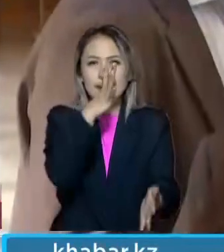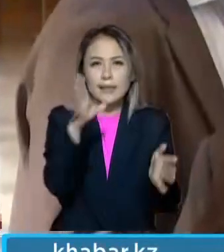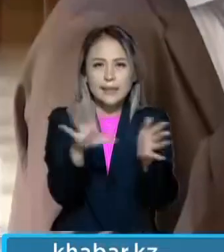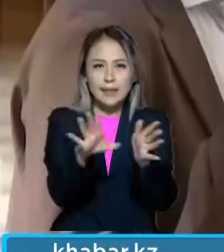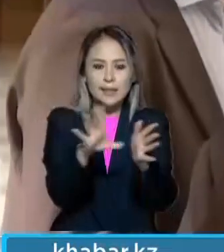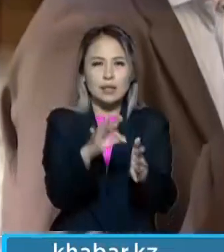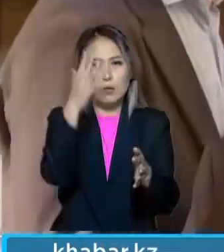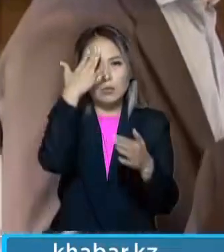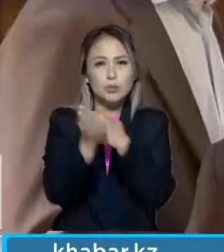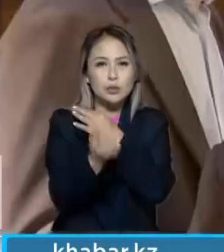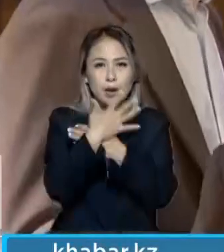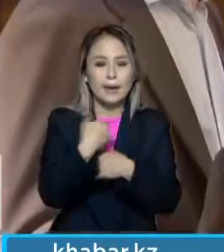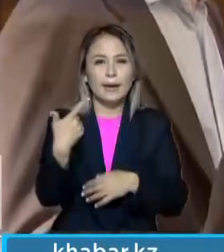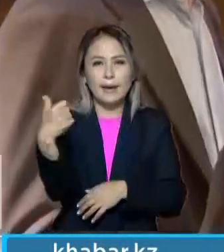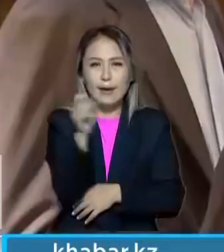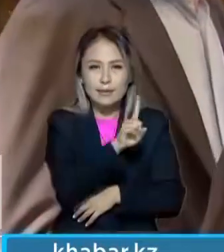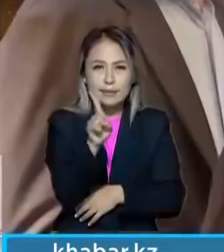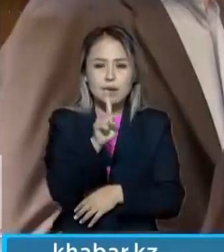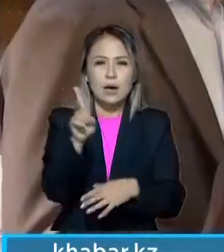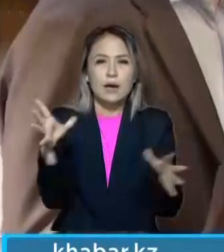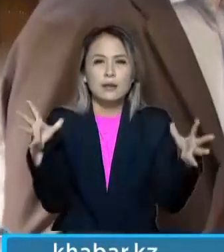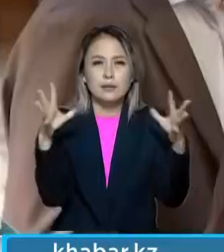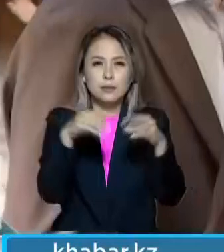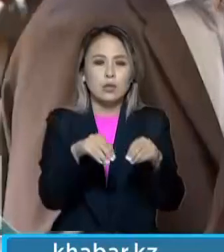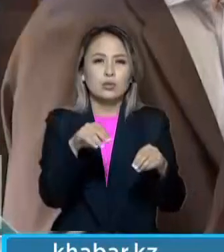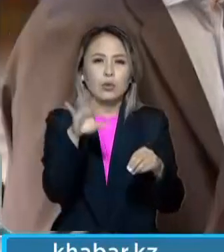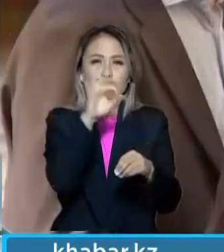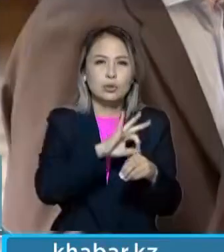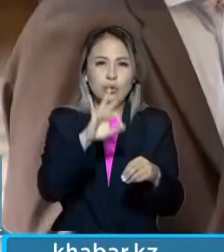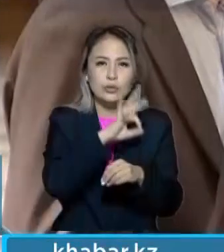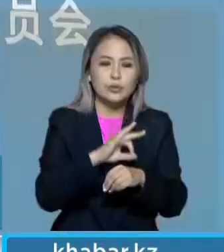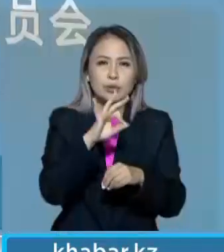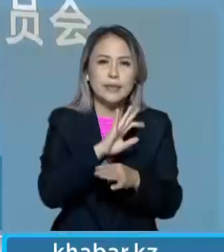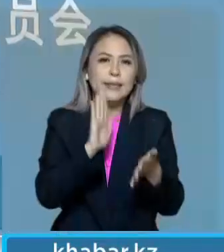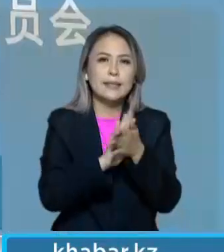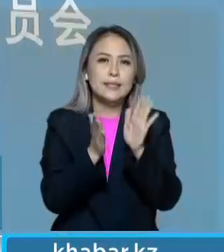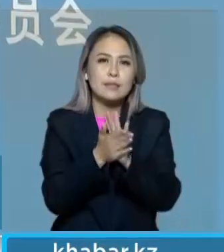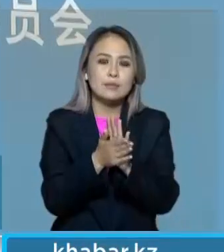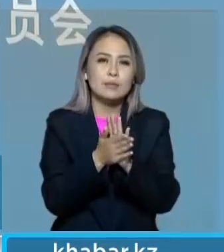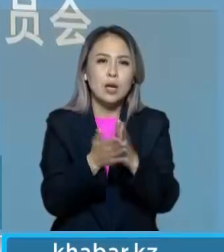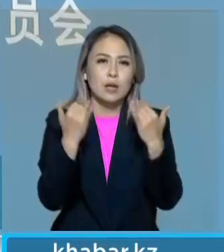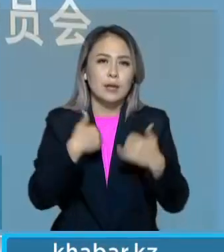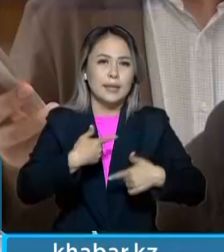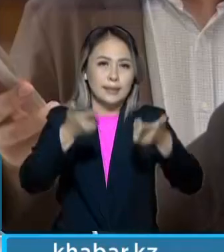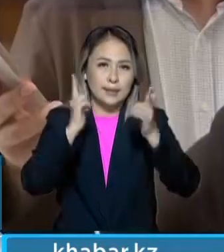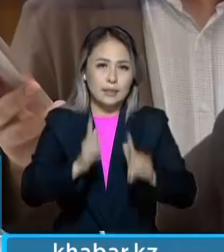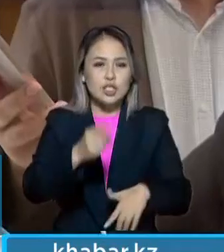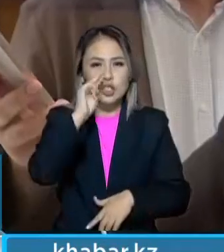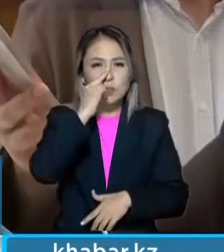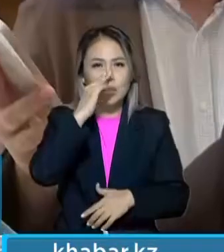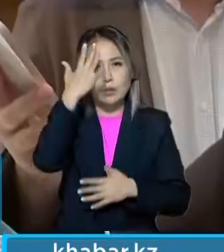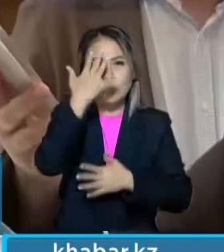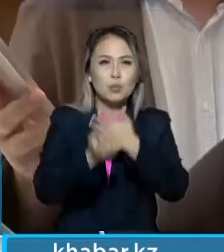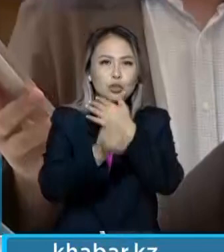Энергетикалық және мұнай және газ ынтымақтастық жөнінде келісім шартқа біз келдік. Олар Шымкент мұнай